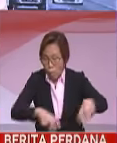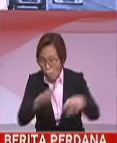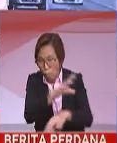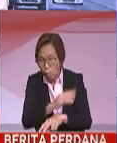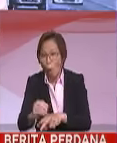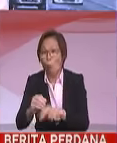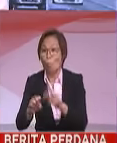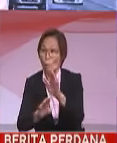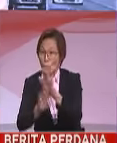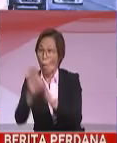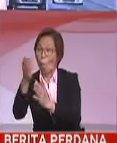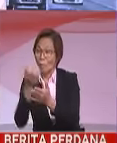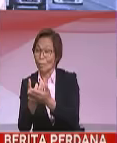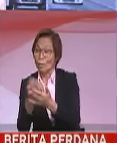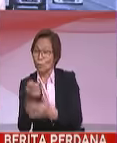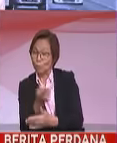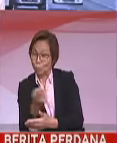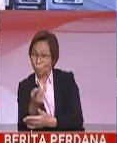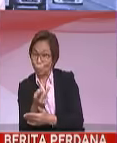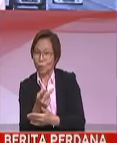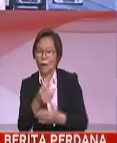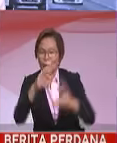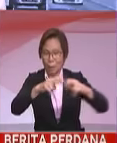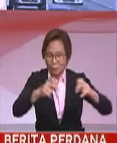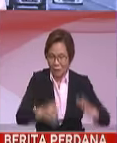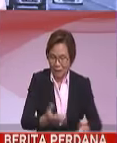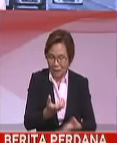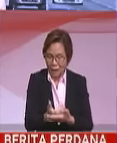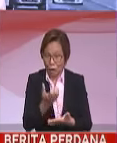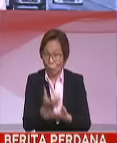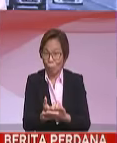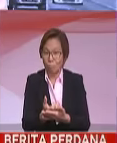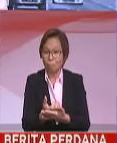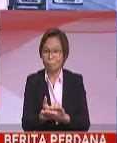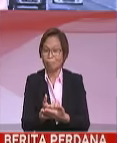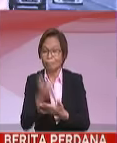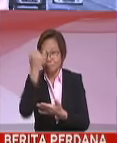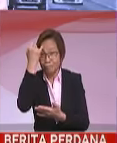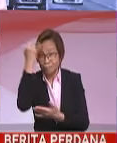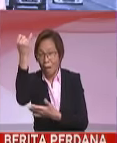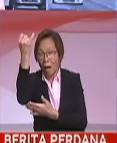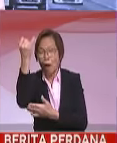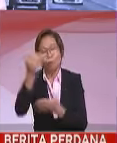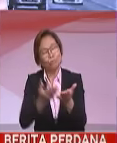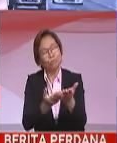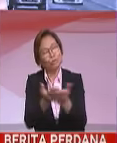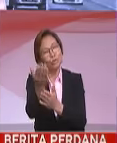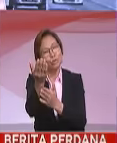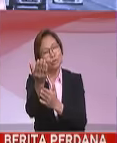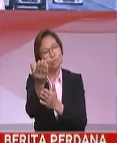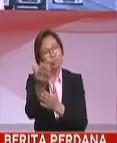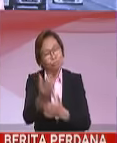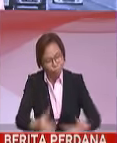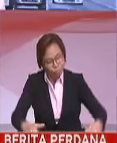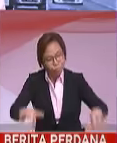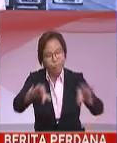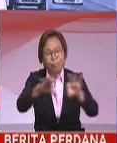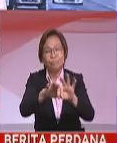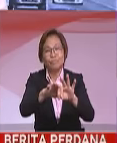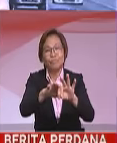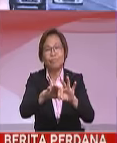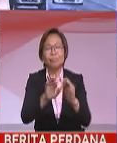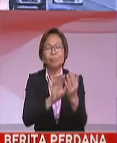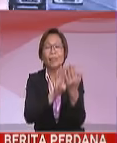mobiliti kegiatan ekonomi. Penganalisis ekonomi Datuk Dr. Madeline Burma berpendapat ia sekaligus memberi impak penting terhadap